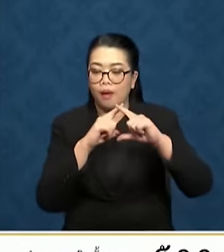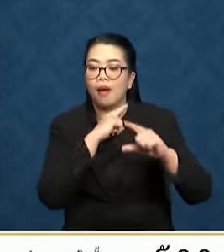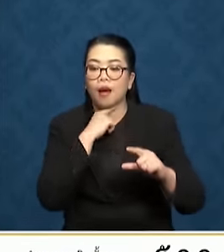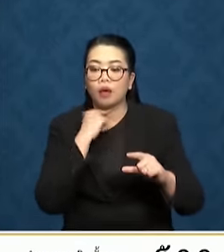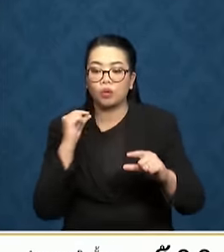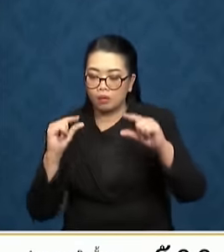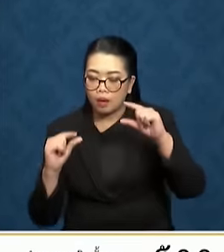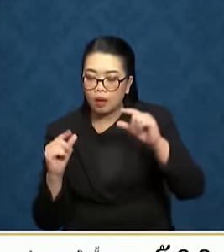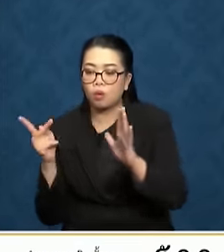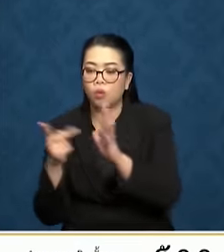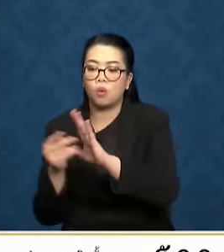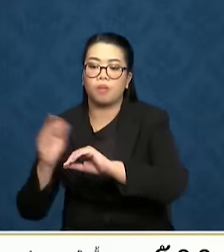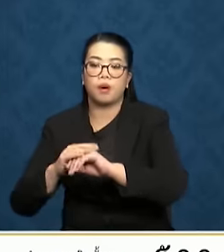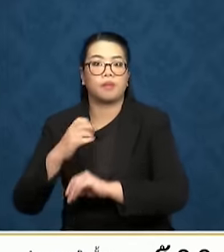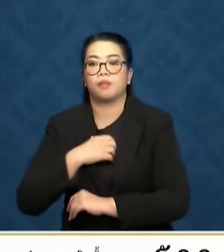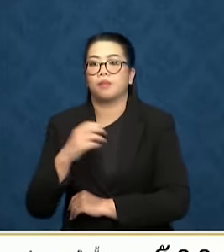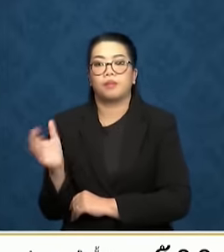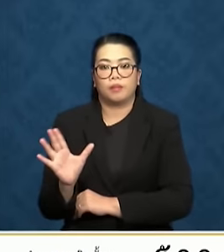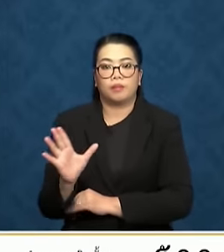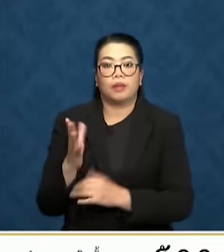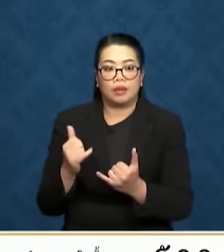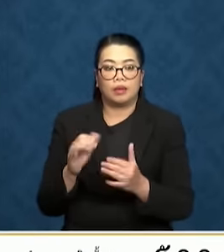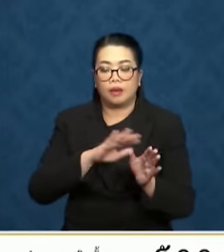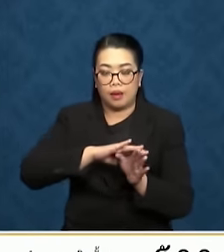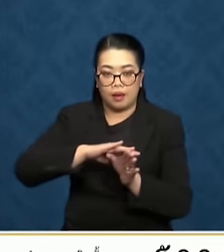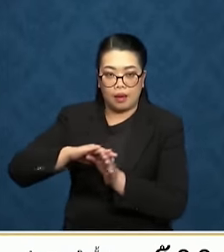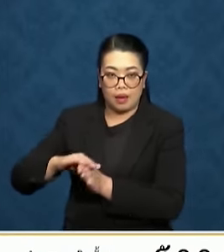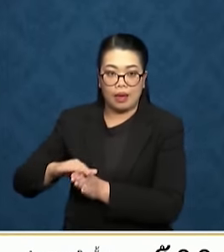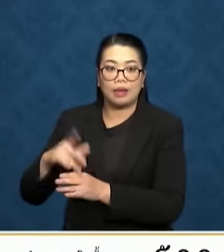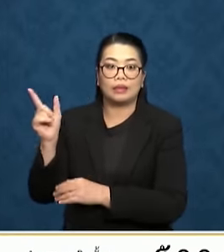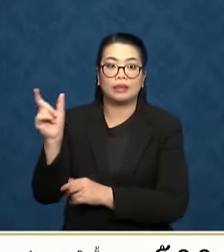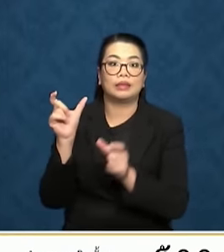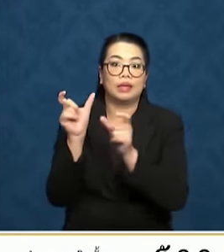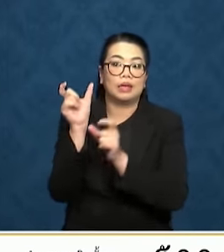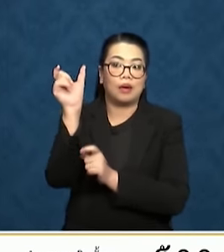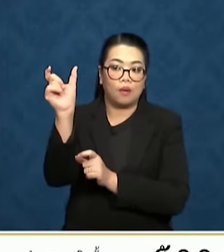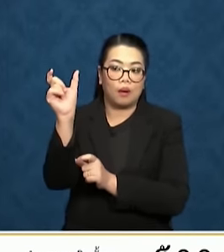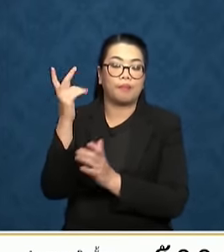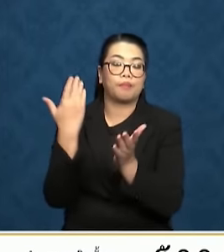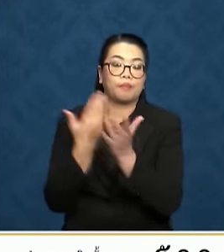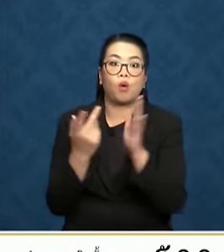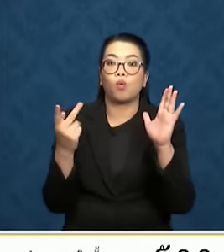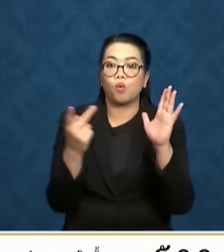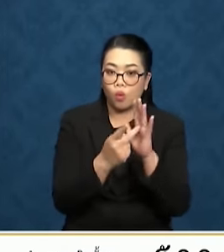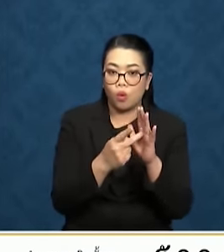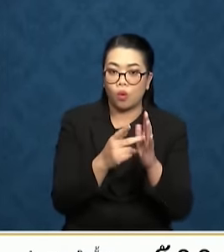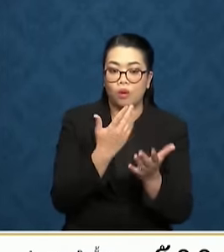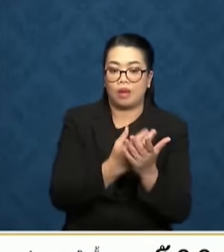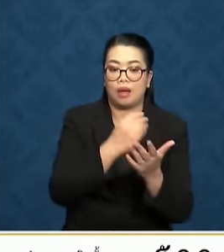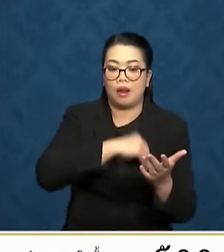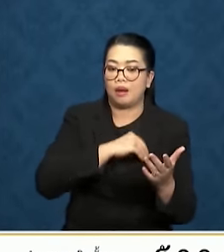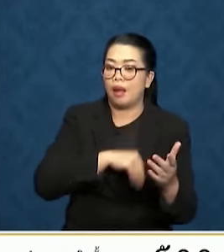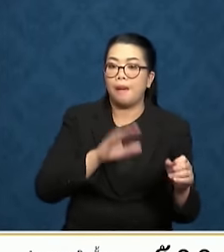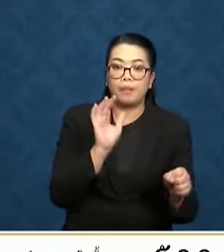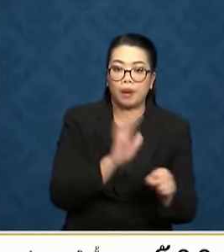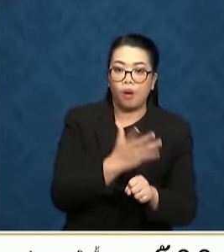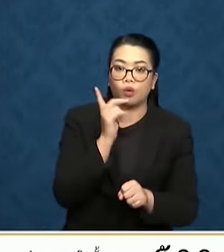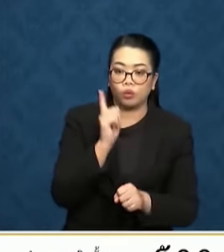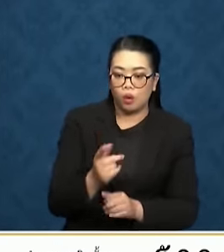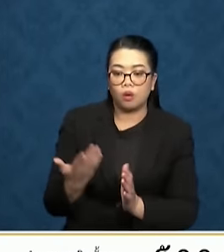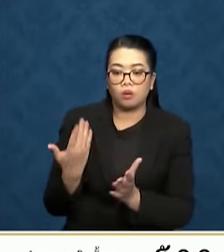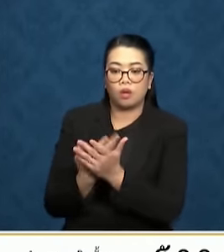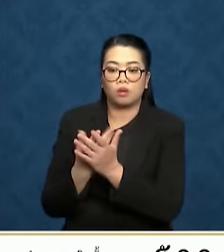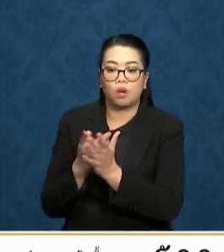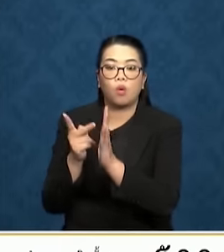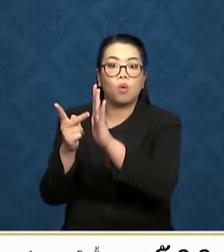เรื่องรายได้นะครับตอนนี้เป็นเรื่องเกี่ยวกับการกู้นะครับเมื่อรายได้ไม่พอรายจ่ายรัฐก็จึงจำเป็นต้องกู้